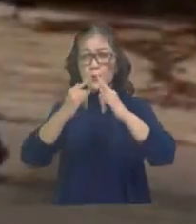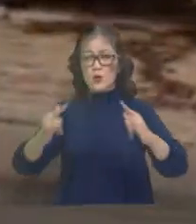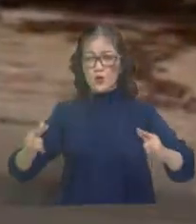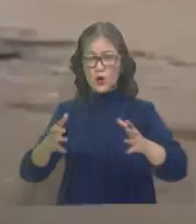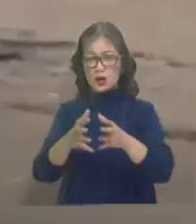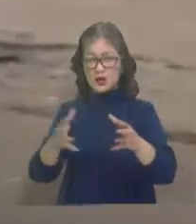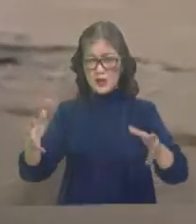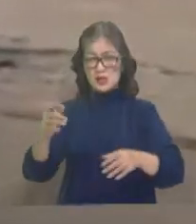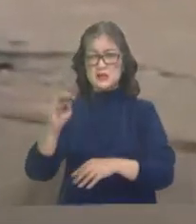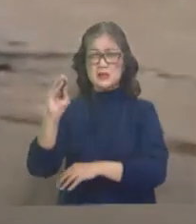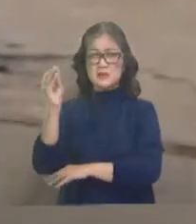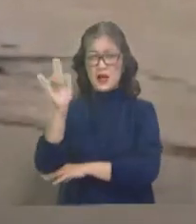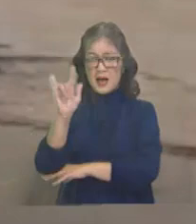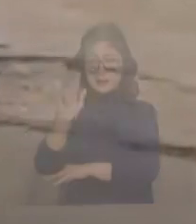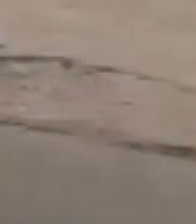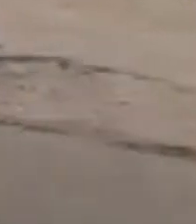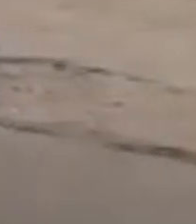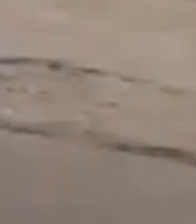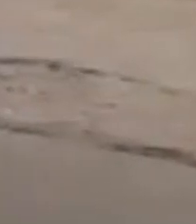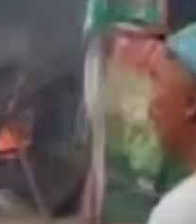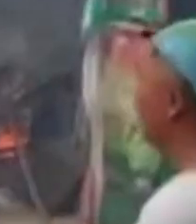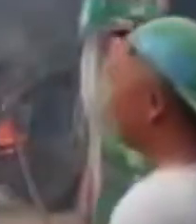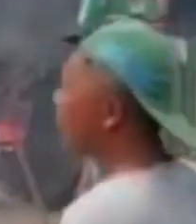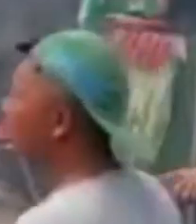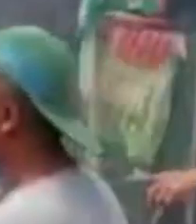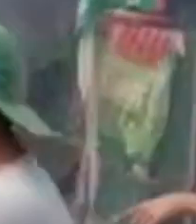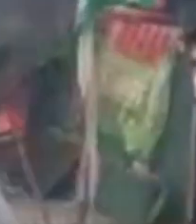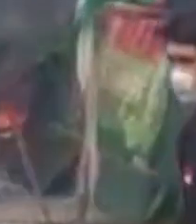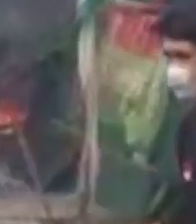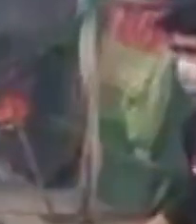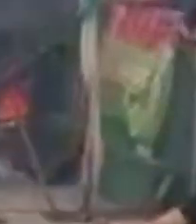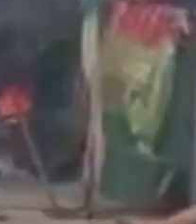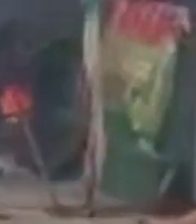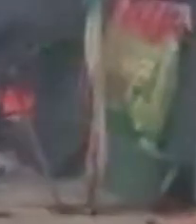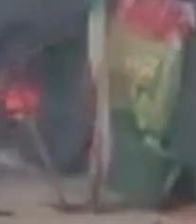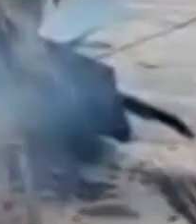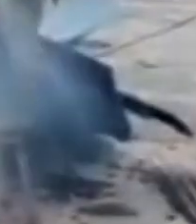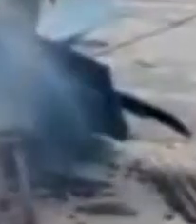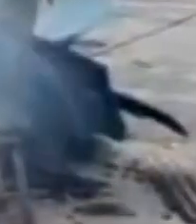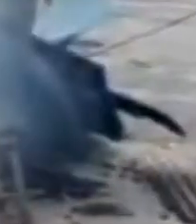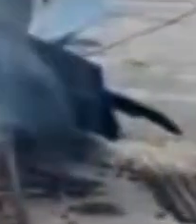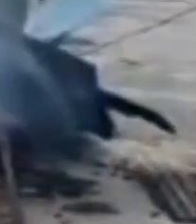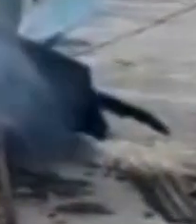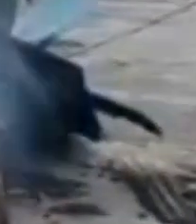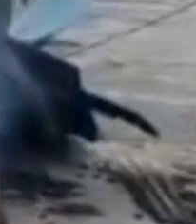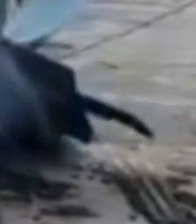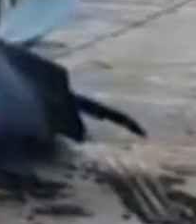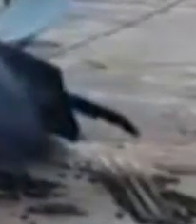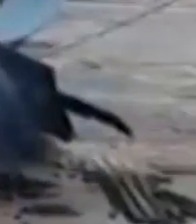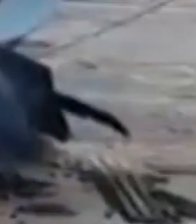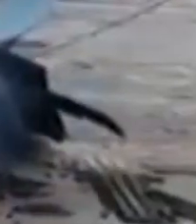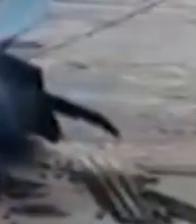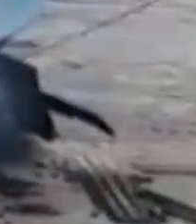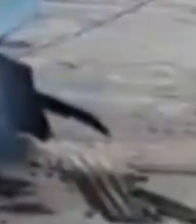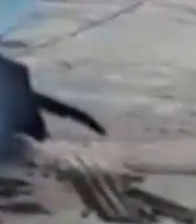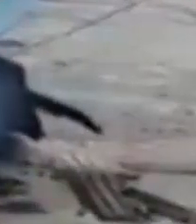Barat. Petugas damkar datang ke lokasi setelah api membesar dan menghanguskan sebagian besar bangunan kios. Diduga kebakaran terjadi akibat